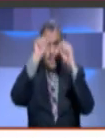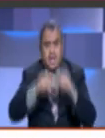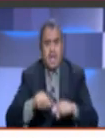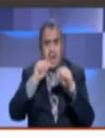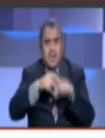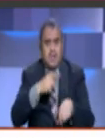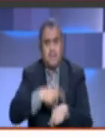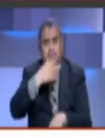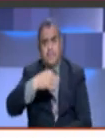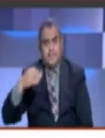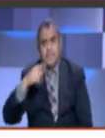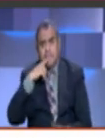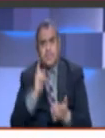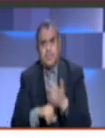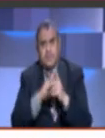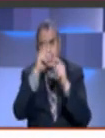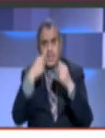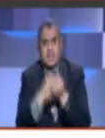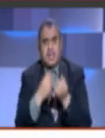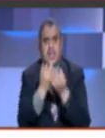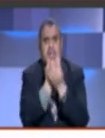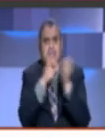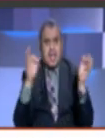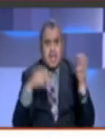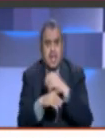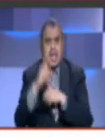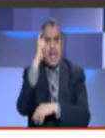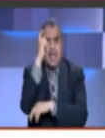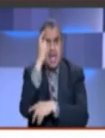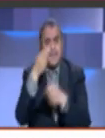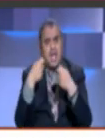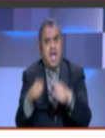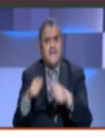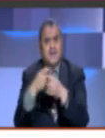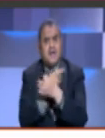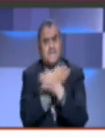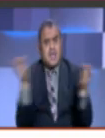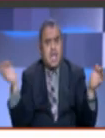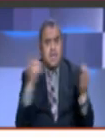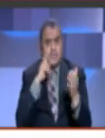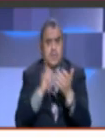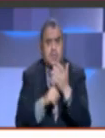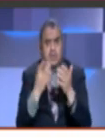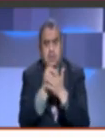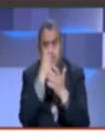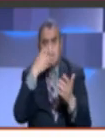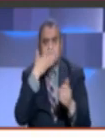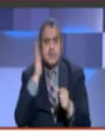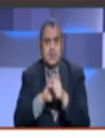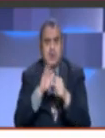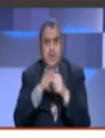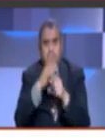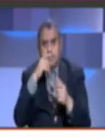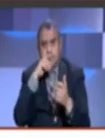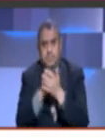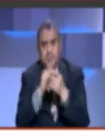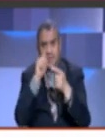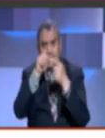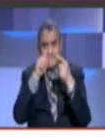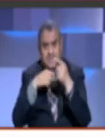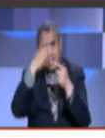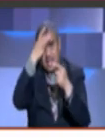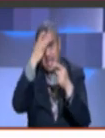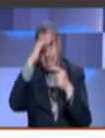في طبعا غلق كامل لدور العباده، في بعض الاجراءات، هل ممكن نخرج بشهر رمضان بنسب اقل من